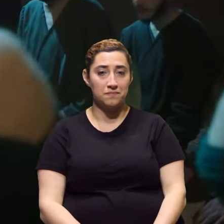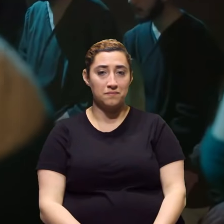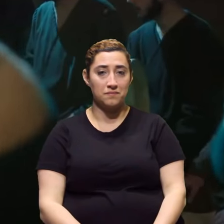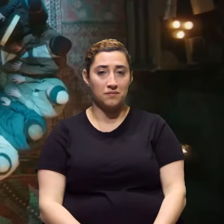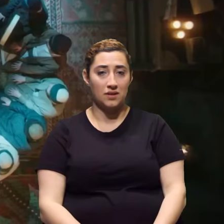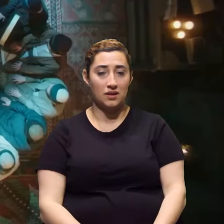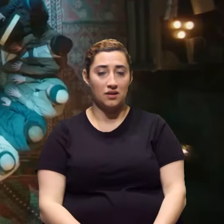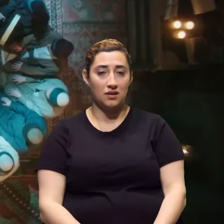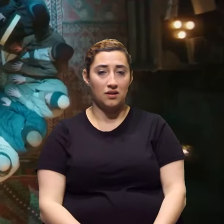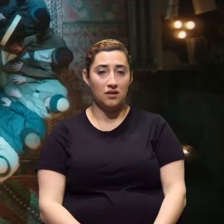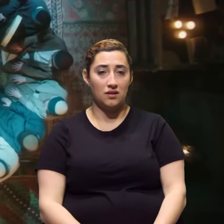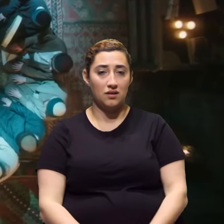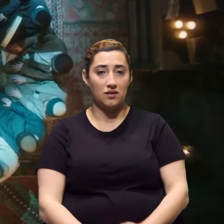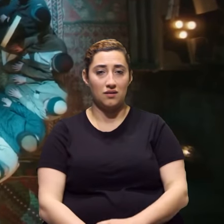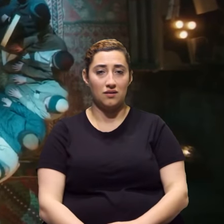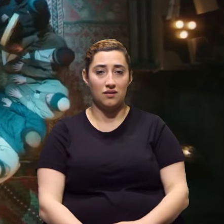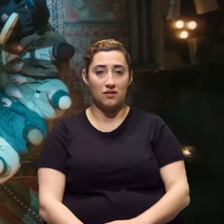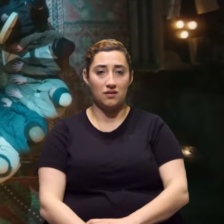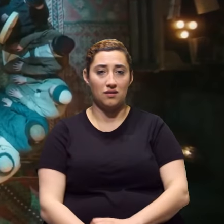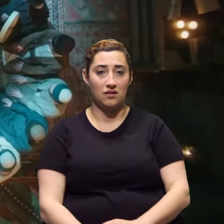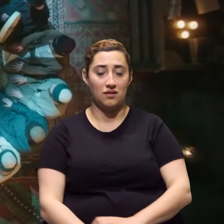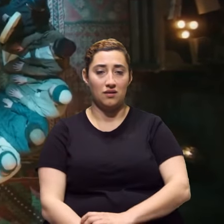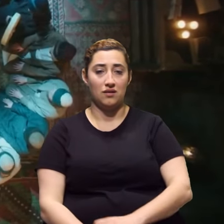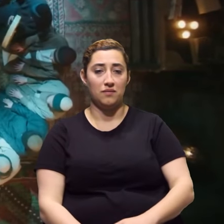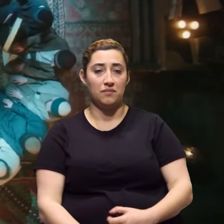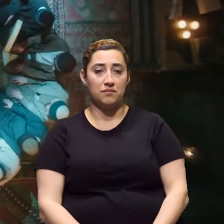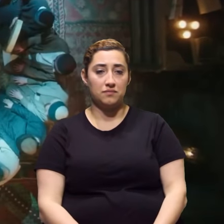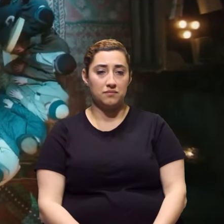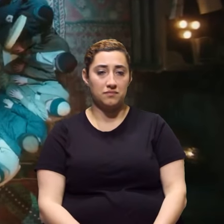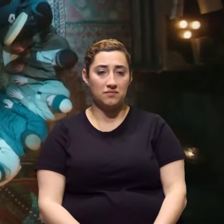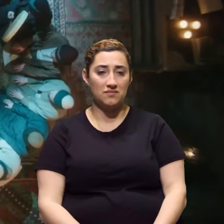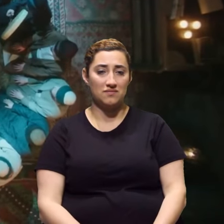Başlarını kalp hizasından sağa doğru sallamaya başladılar.